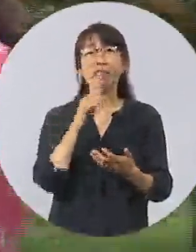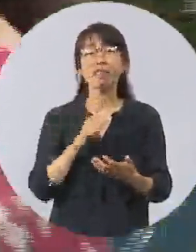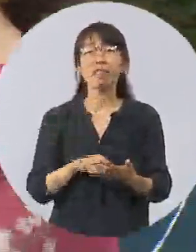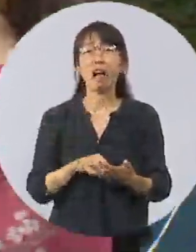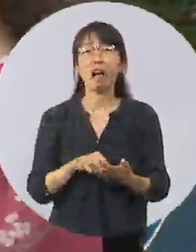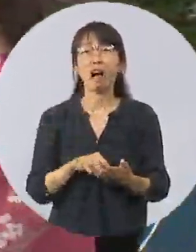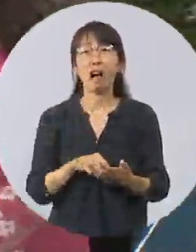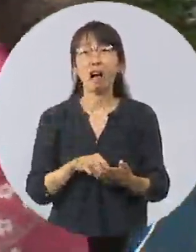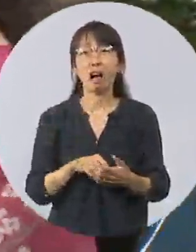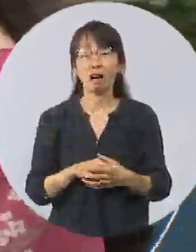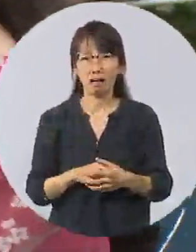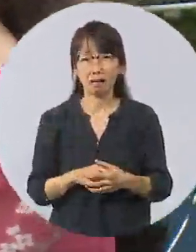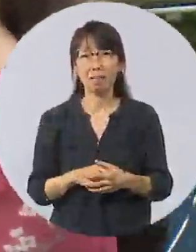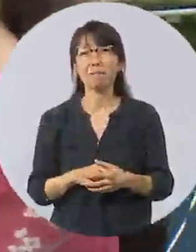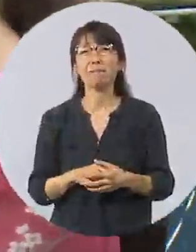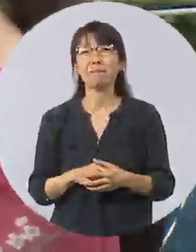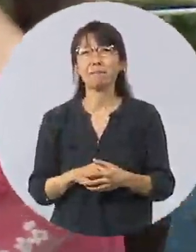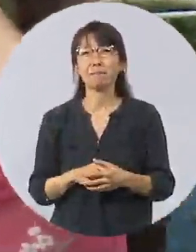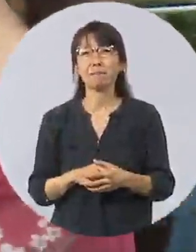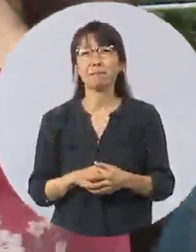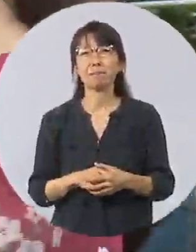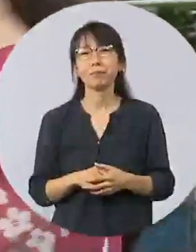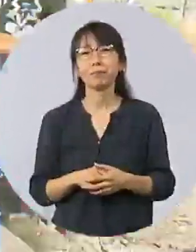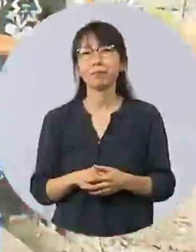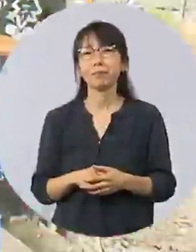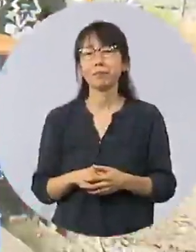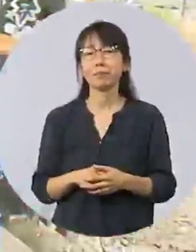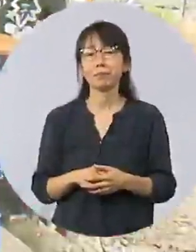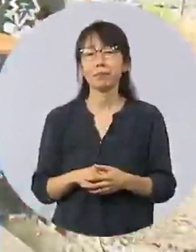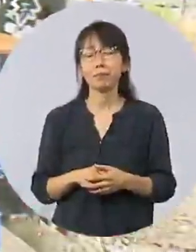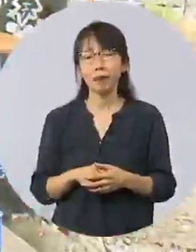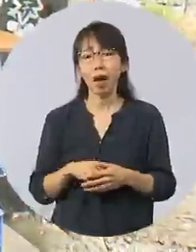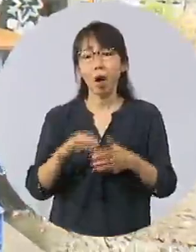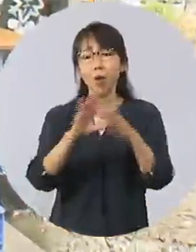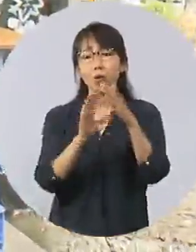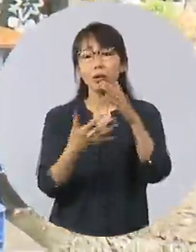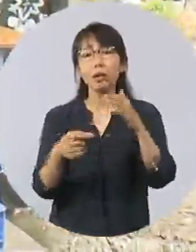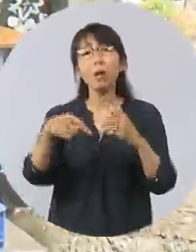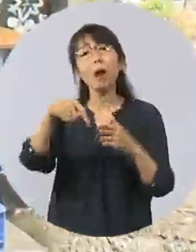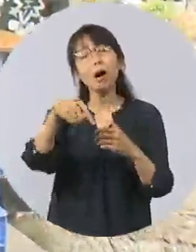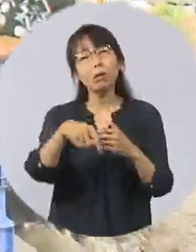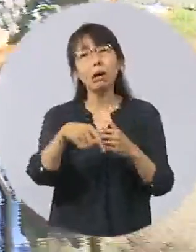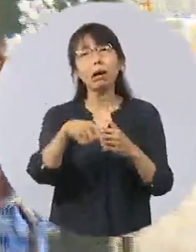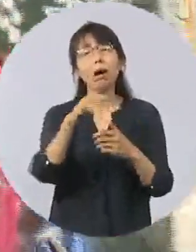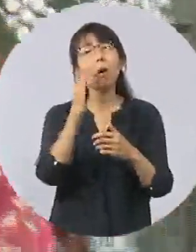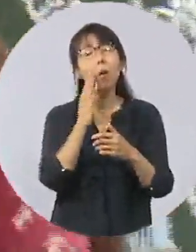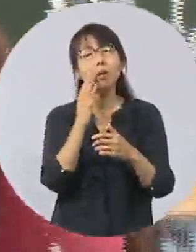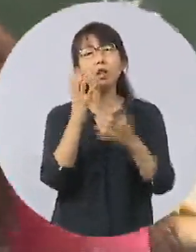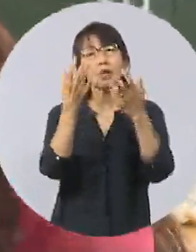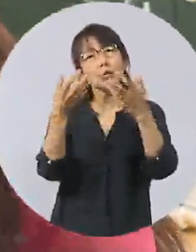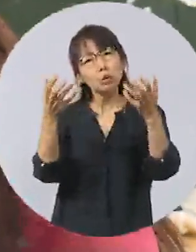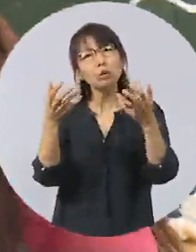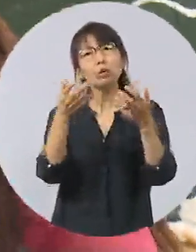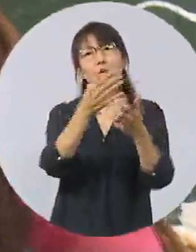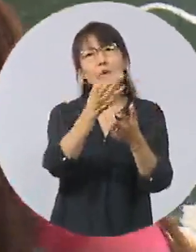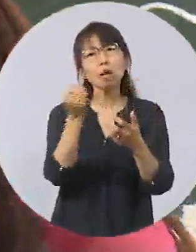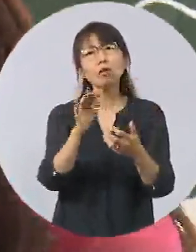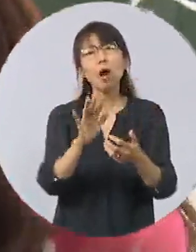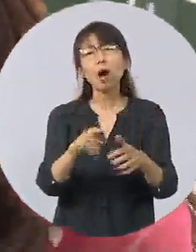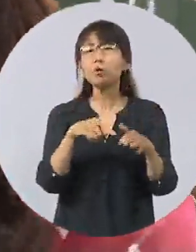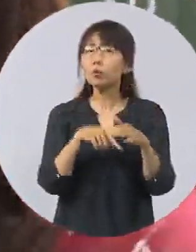本当だ、すごい簡単に取れましたね。でもどうしてこう藤沢でこういった美味しいフルーツが育つんです